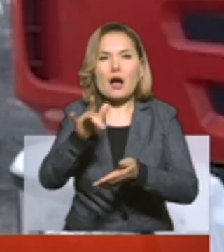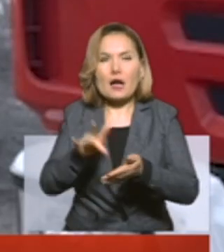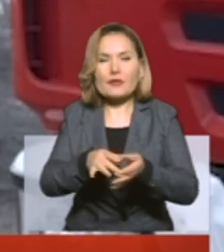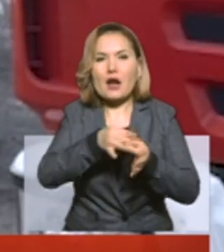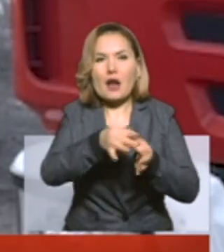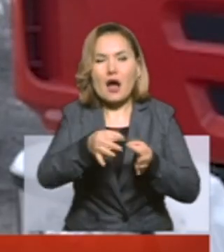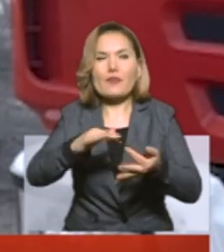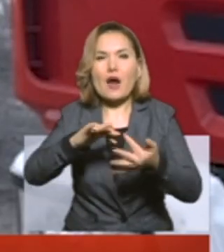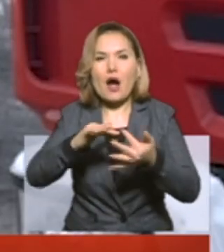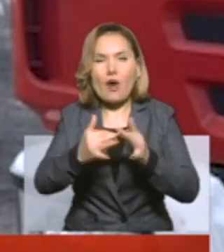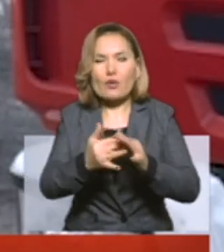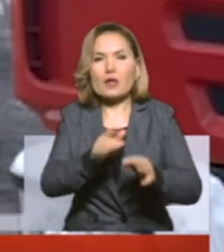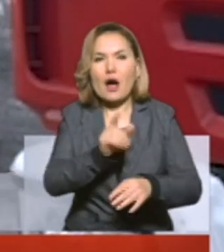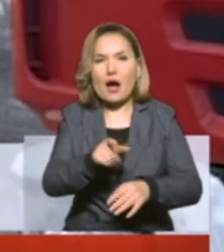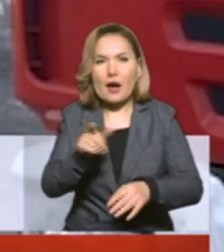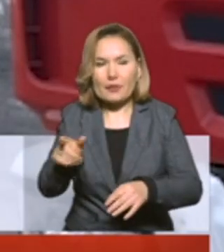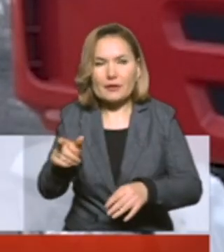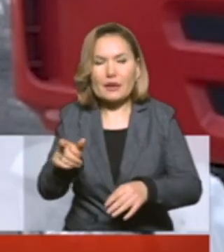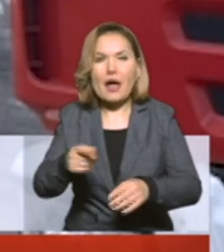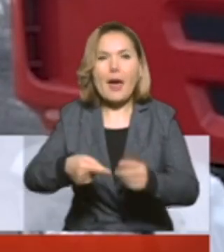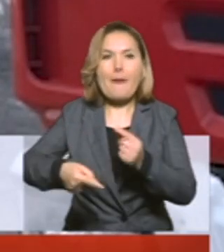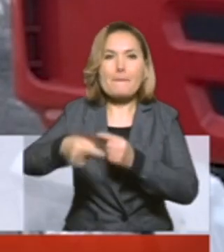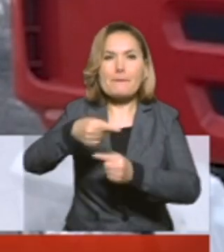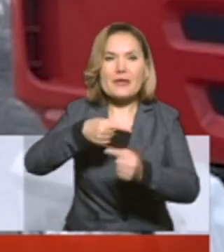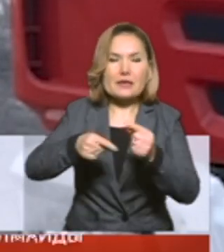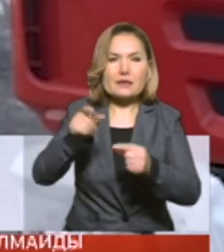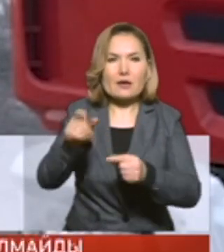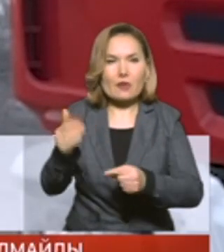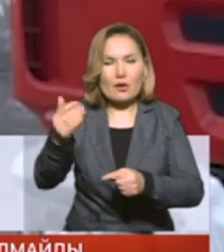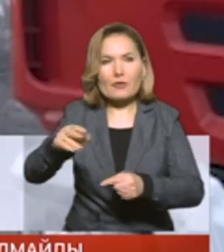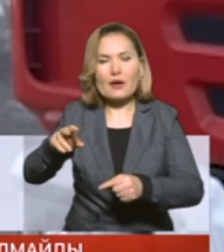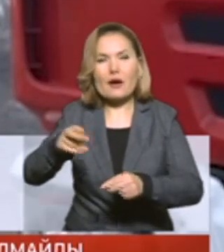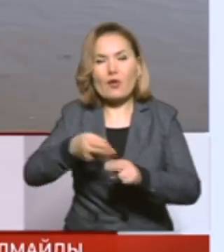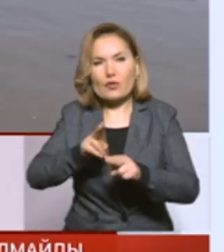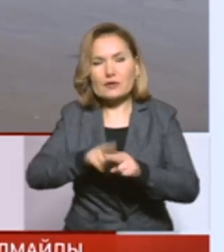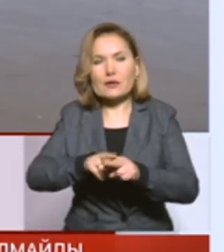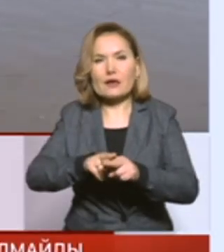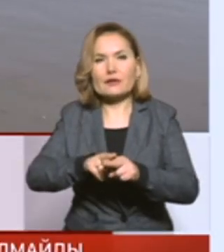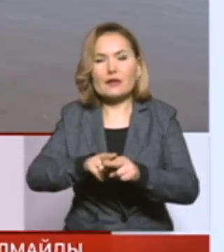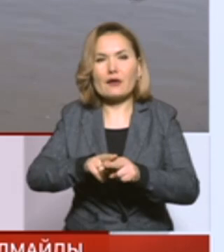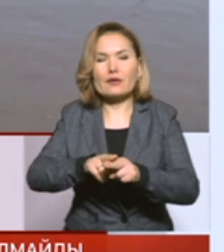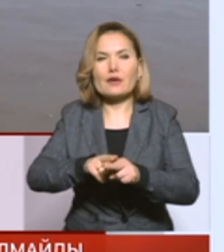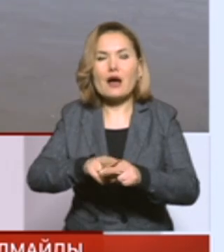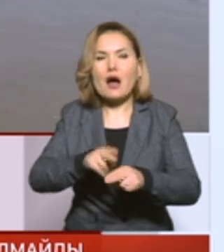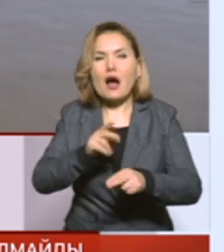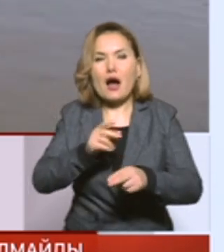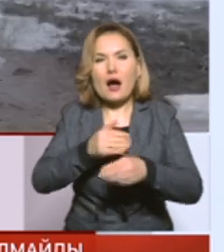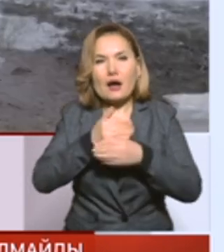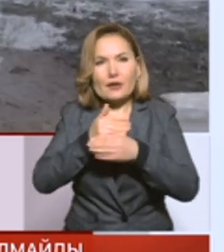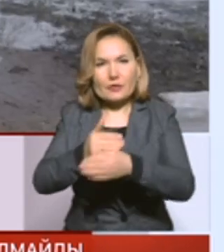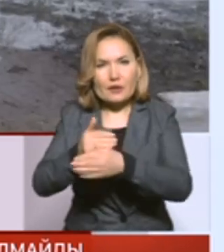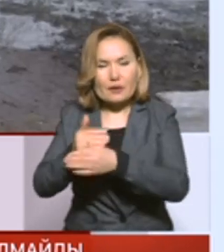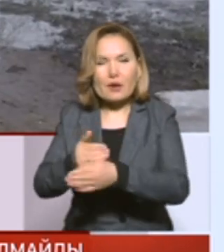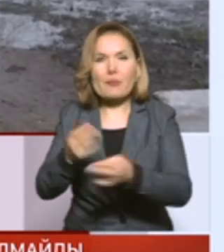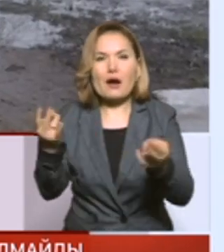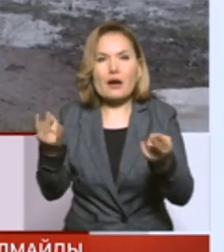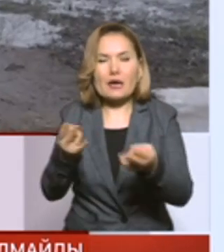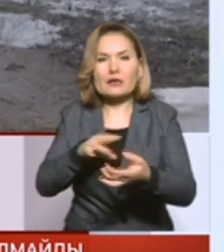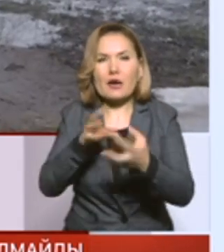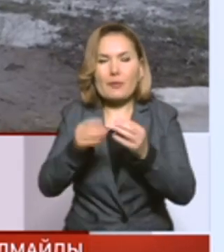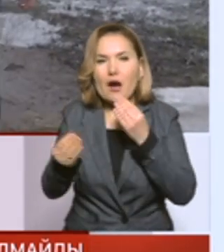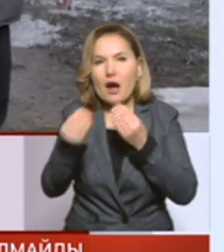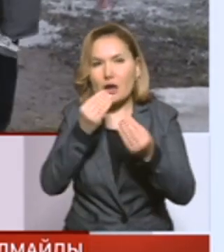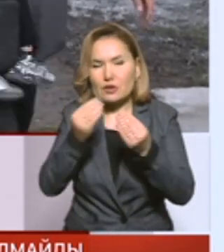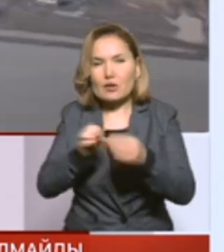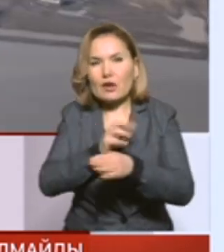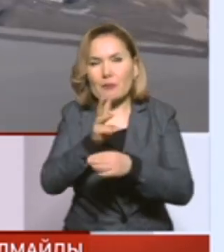ауыл тұрғындарының бизнес өкілдерінің демеушілердің арқасында алғашқы қажетті